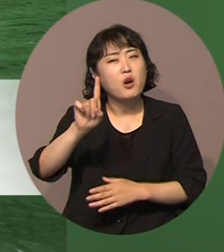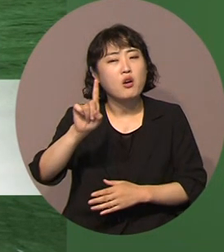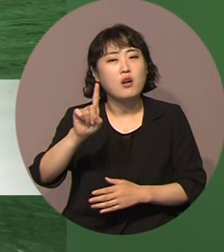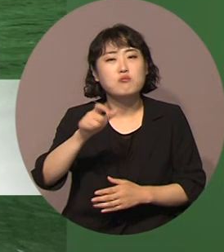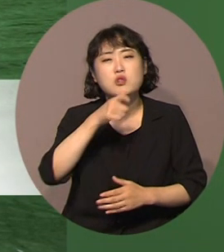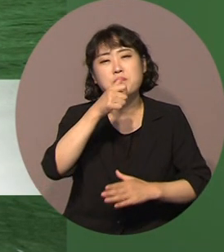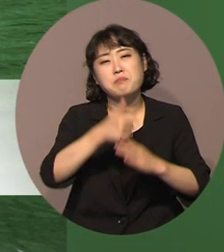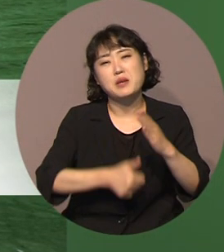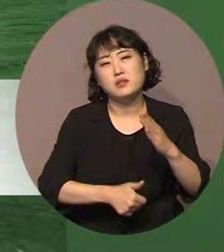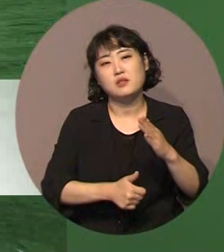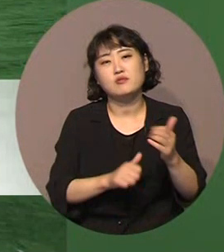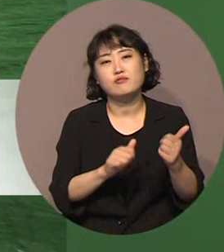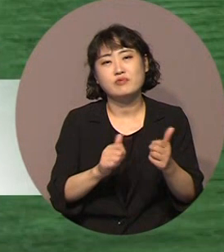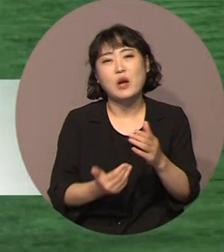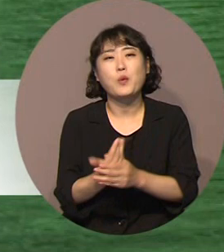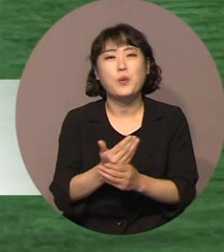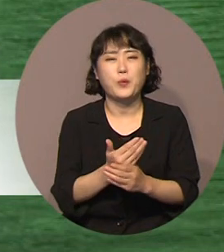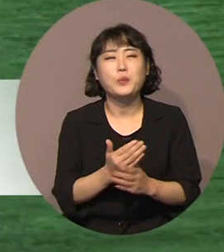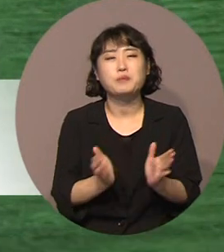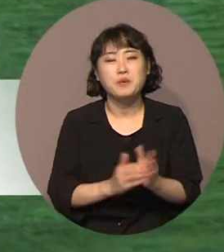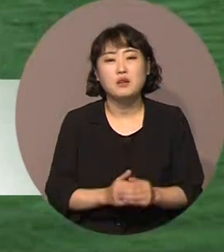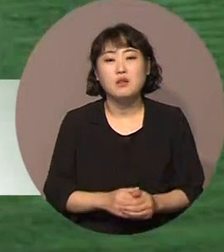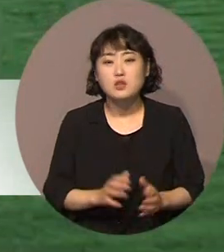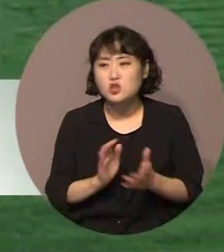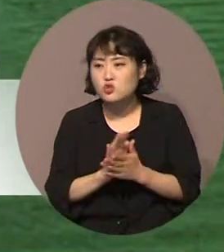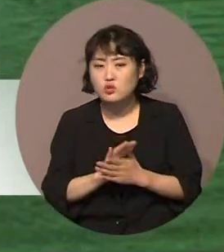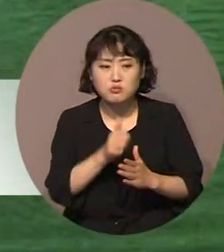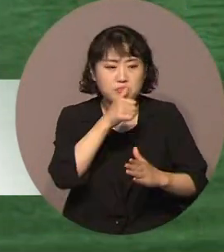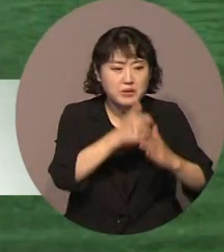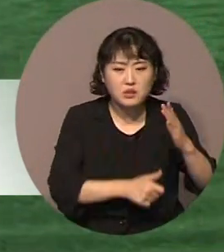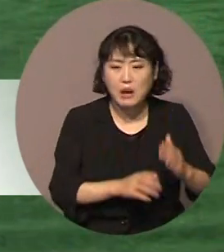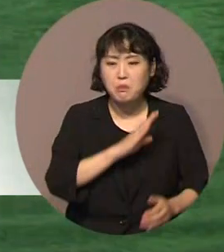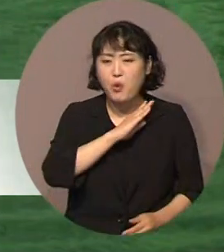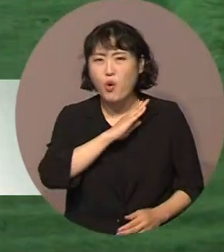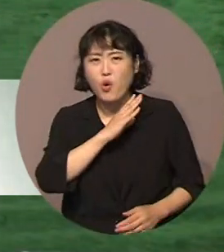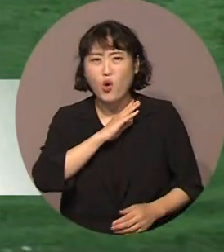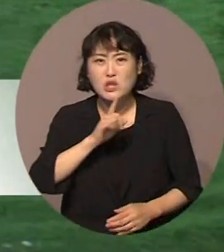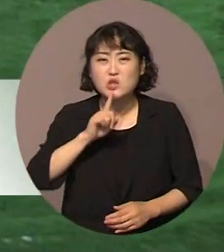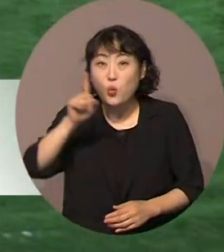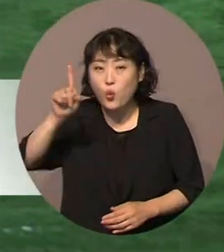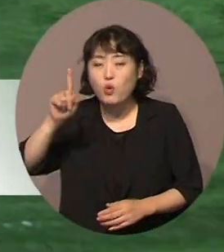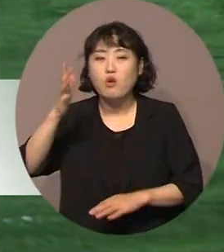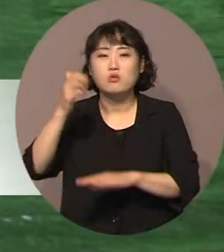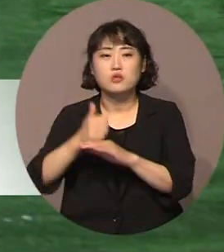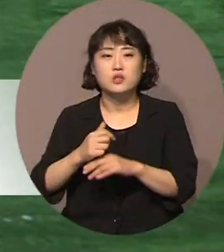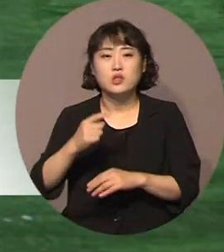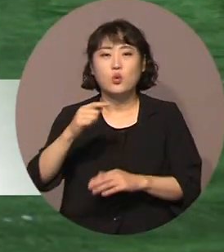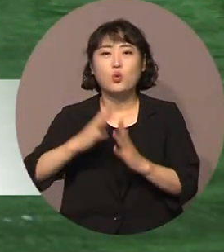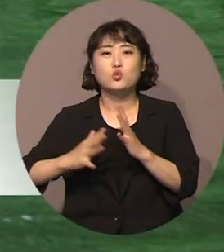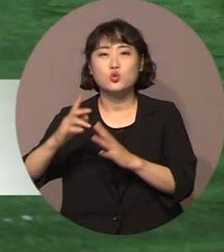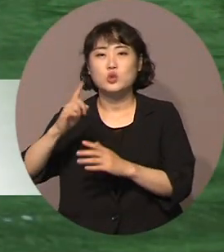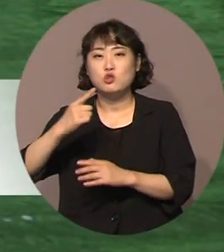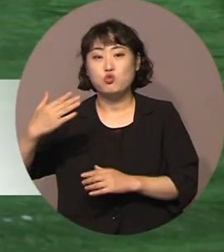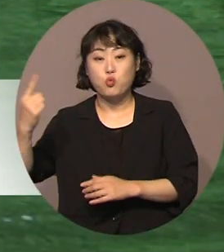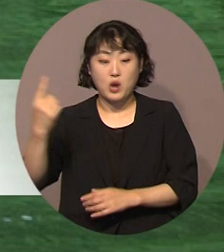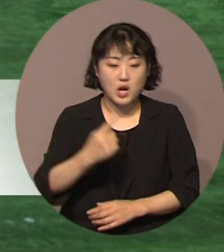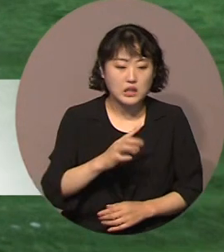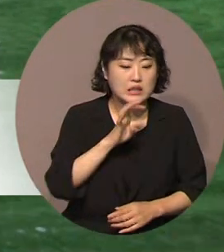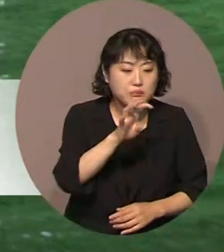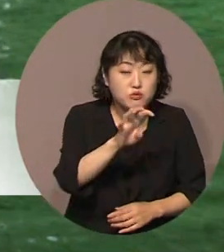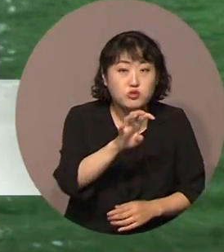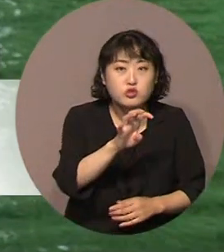발생했습니다 친구가 물에 빠져 보이지 않는다는 신고를 받고 출동한 공조 소방서는 40여분만에